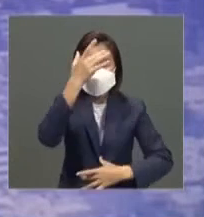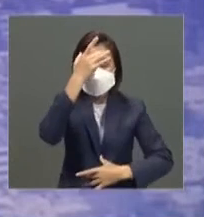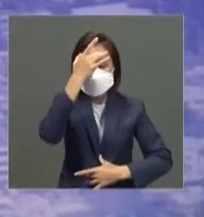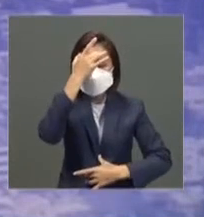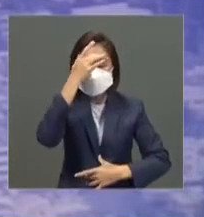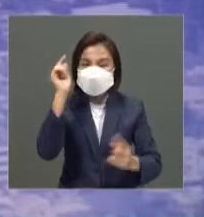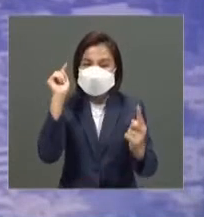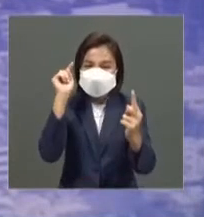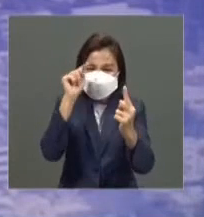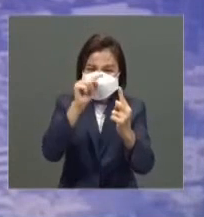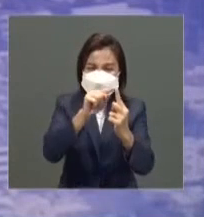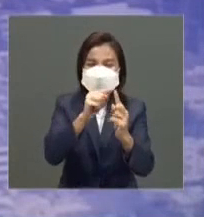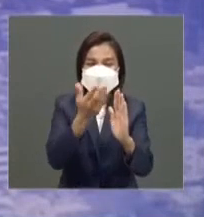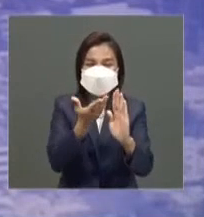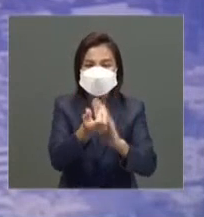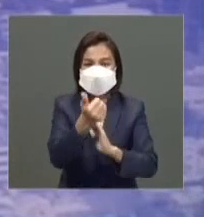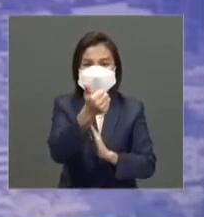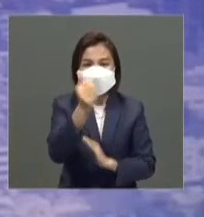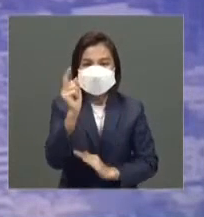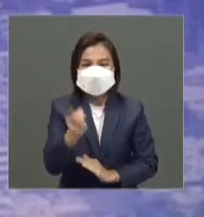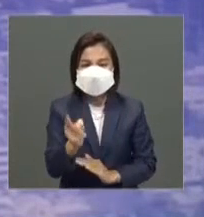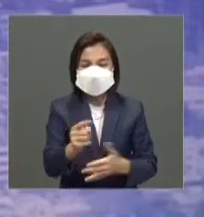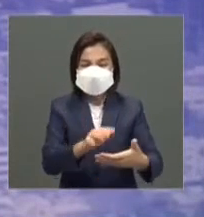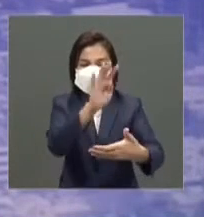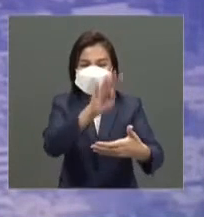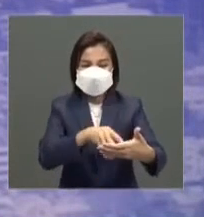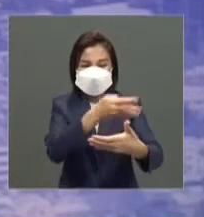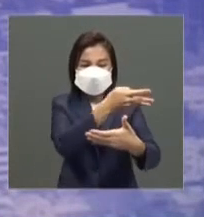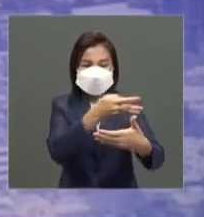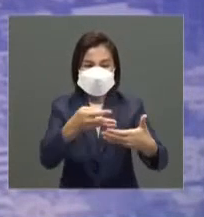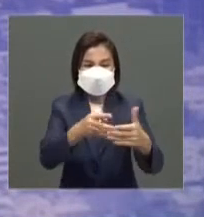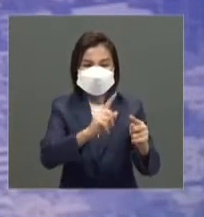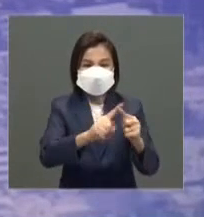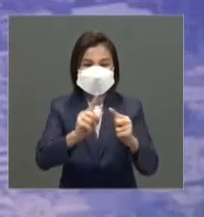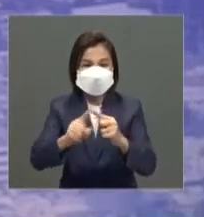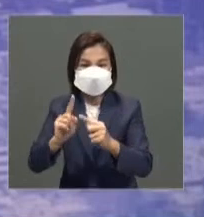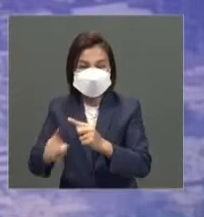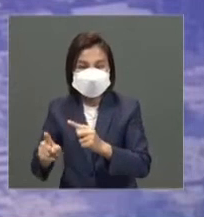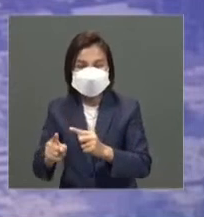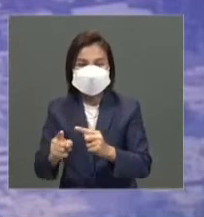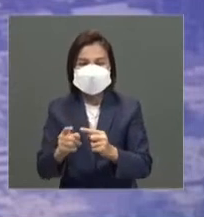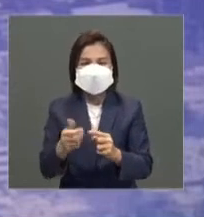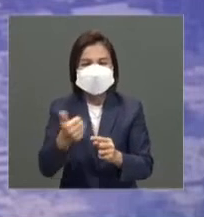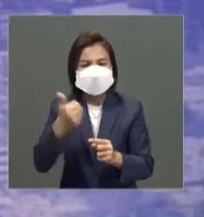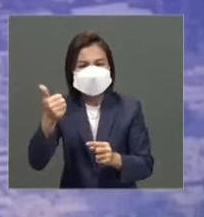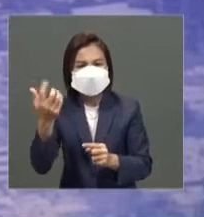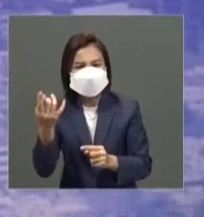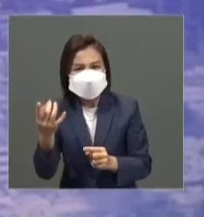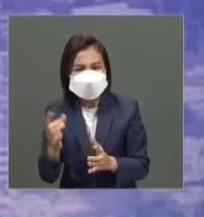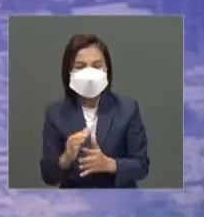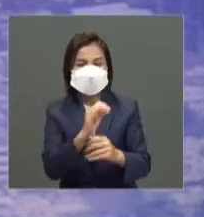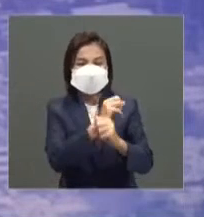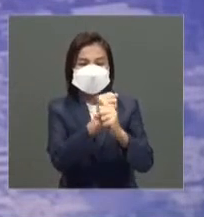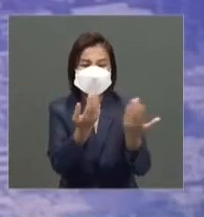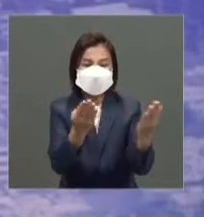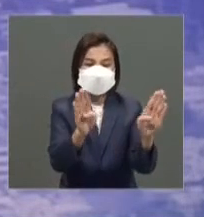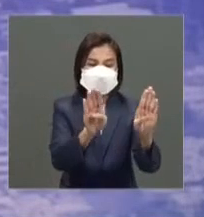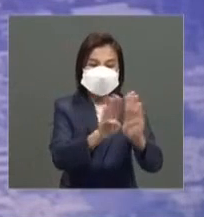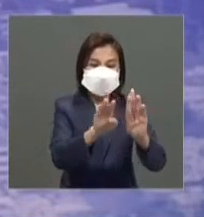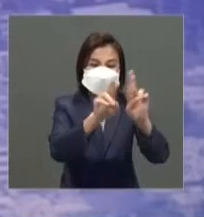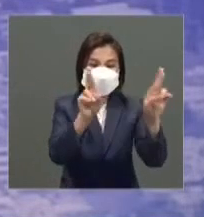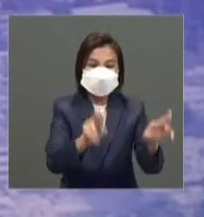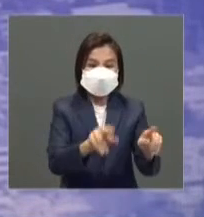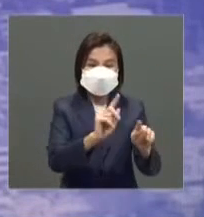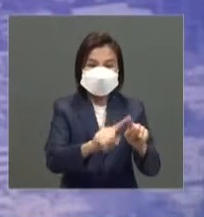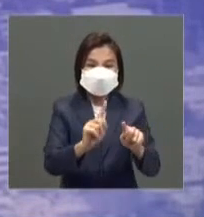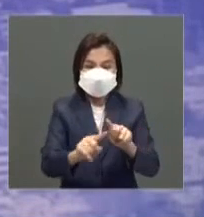จจะต้องใช้มาตรการใดๆบ้างนอกจากเรื่องของการล็อกดาวน์การใช้วัคซีนนะครับการทำหล